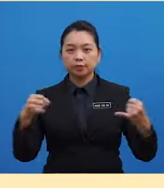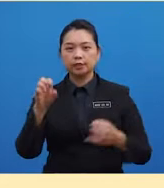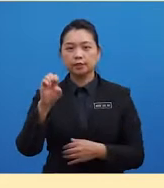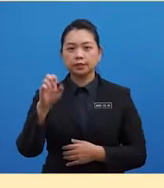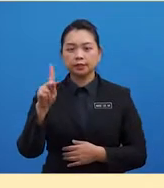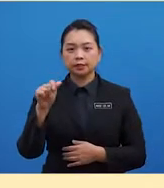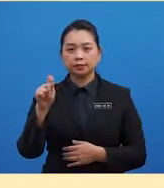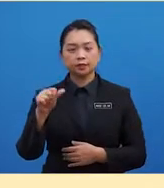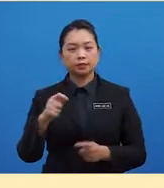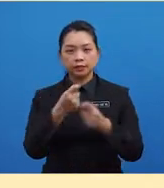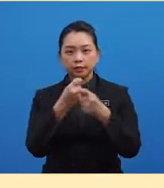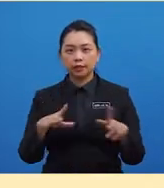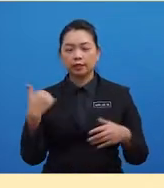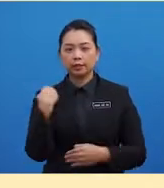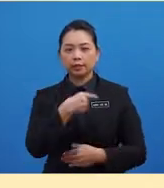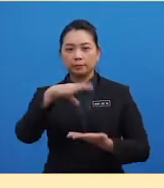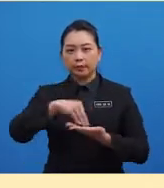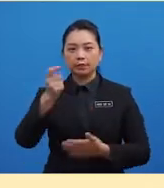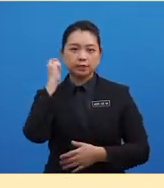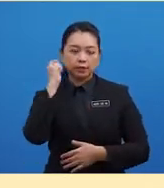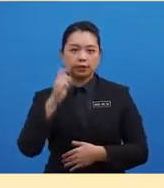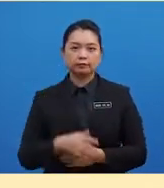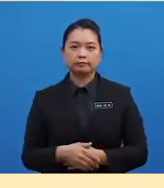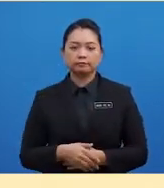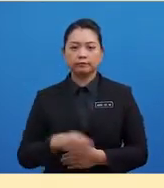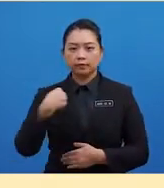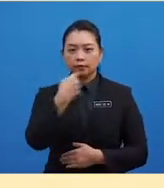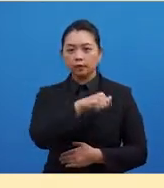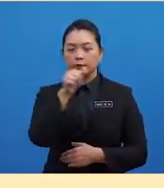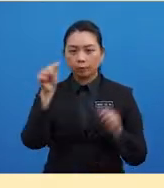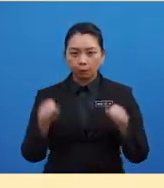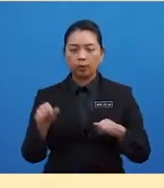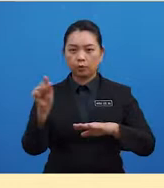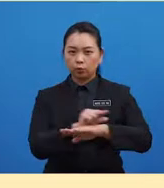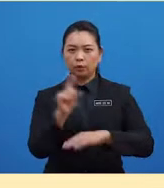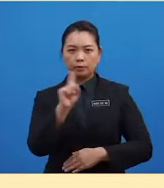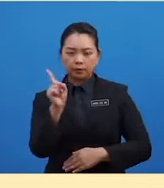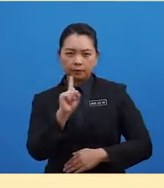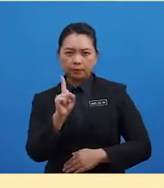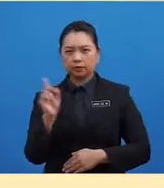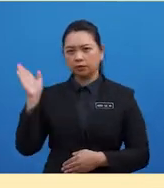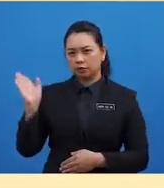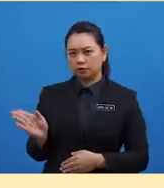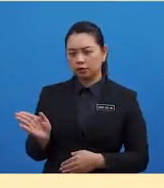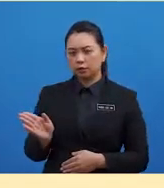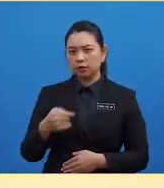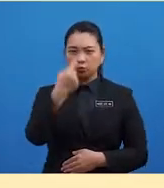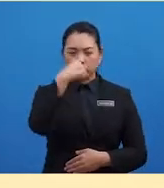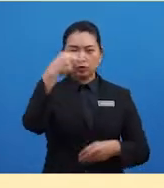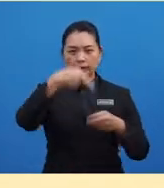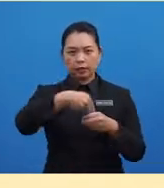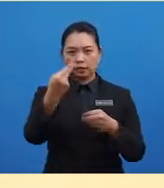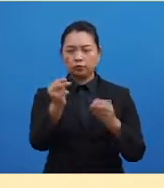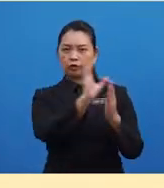poligon sekata yang telah kita pelajari sebentar tadi. Kita boleh menggunakan mana-mana poligon sekata yang diberi